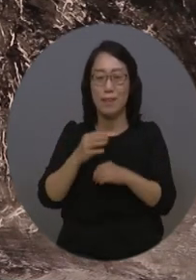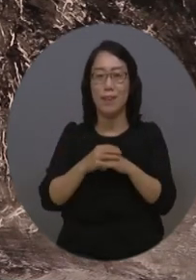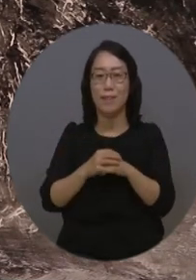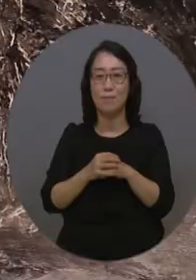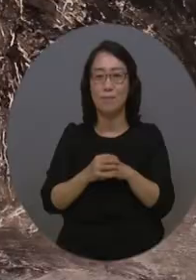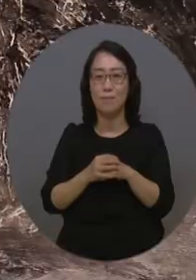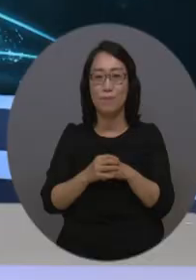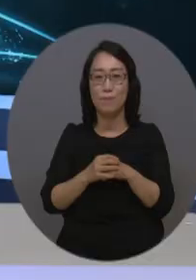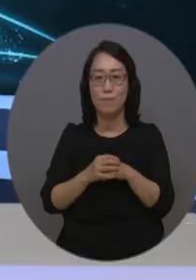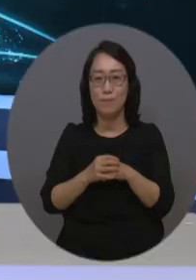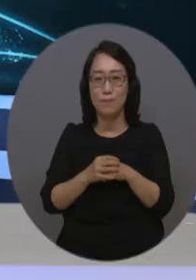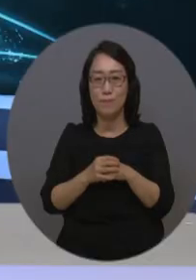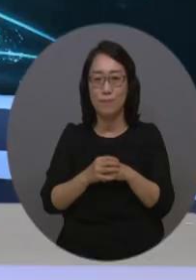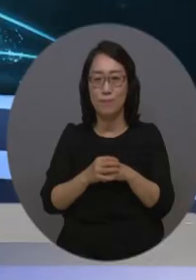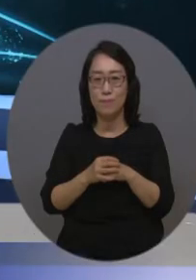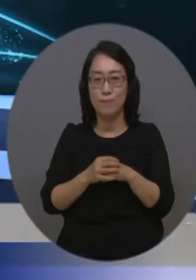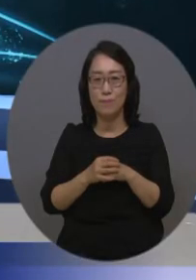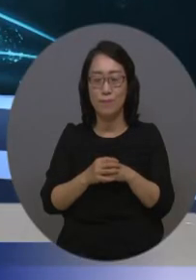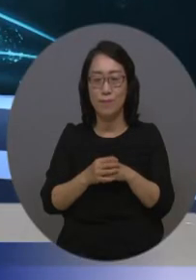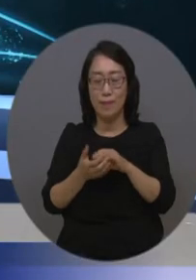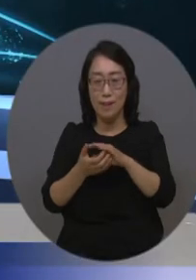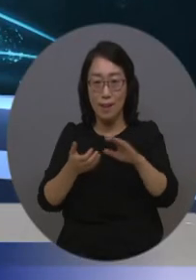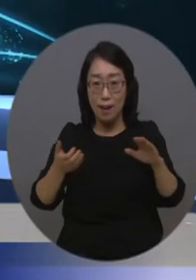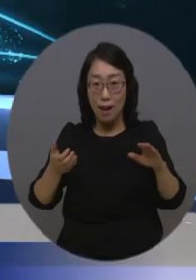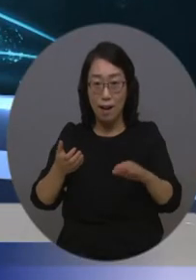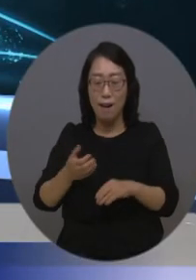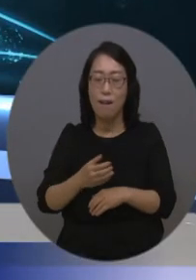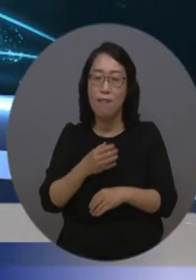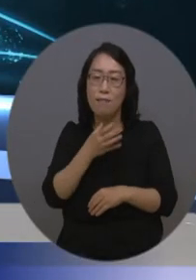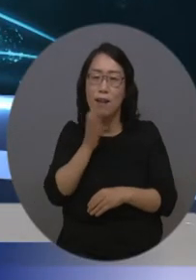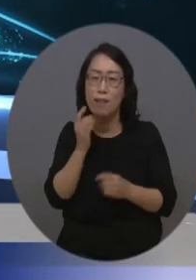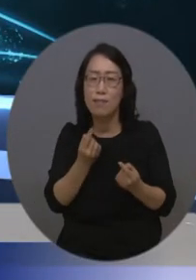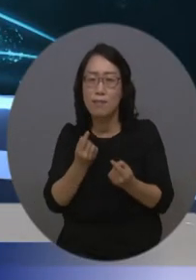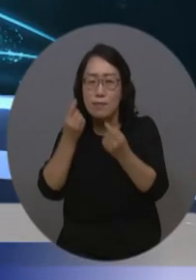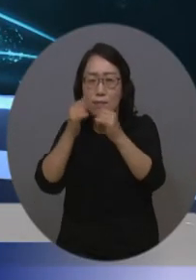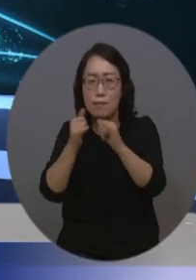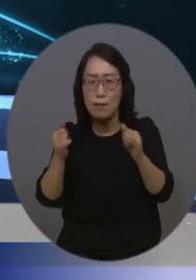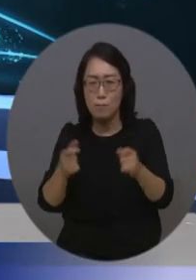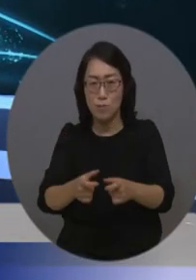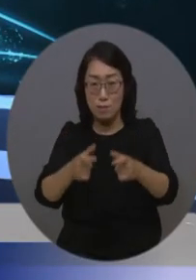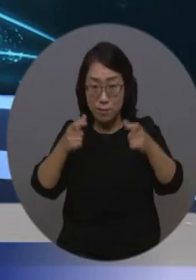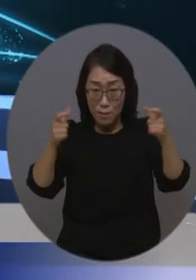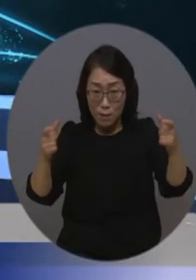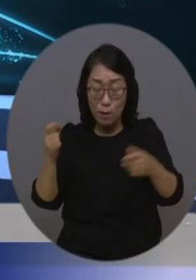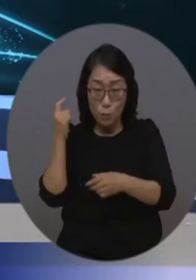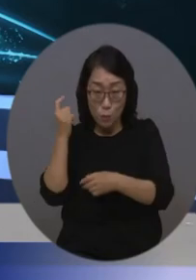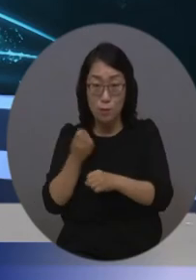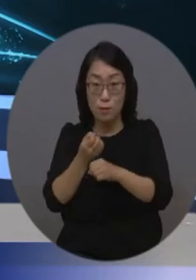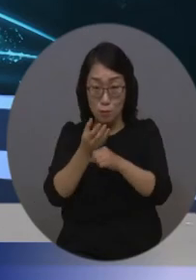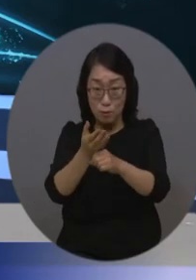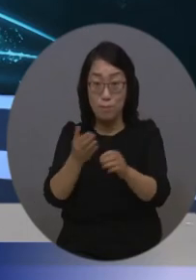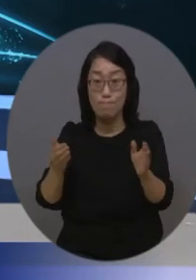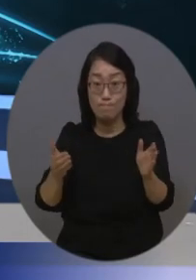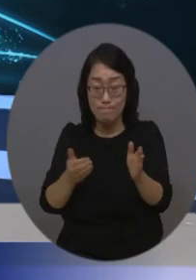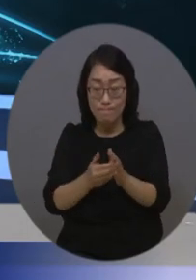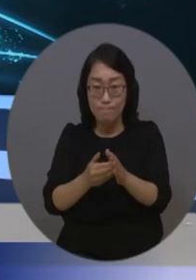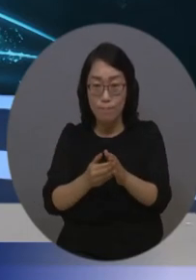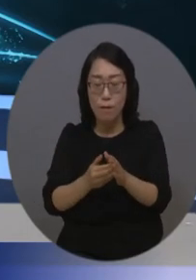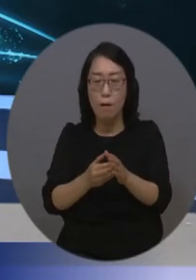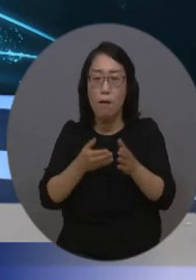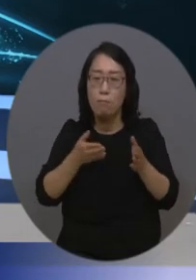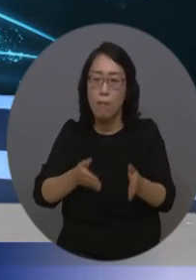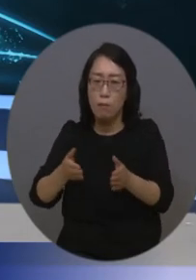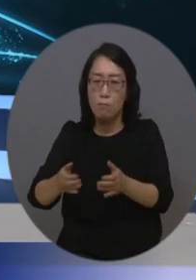이소영입니다. 앞서 우리나라의 고령화가 가속도를 내고 있다는 소식 전해드렸습니다. 우리나라